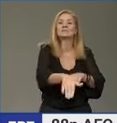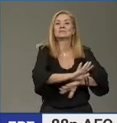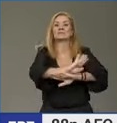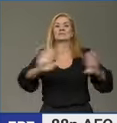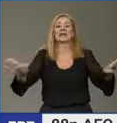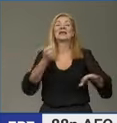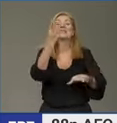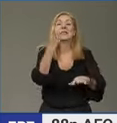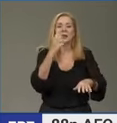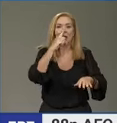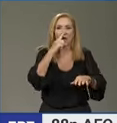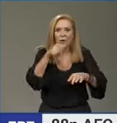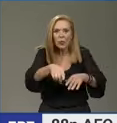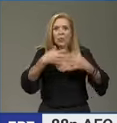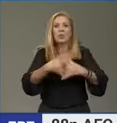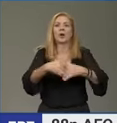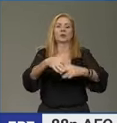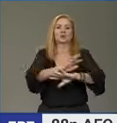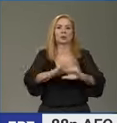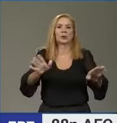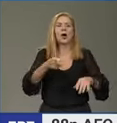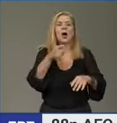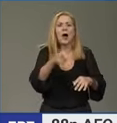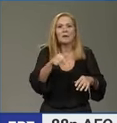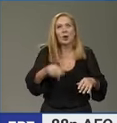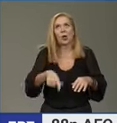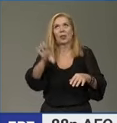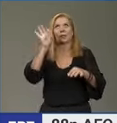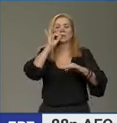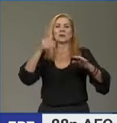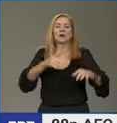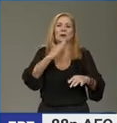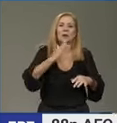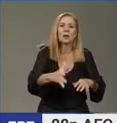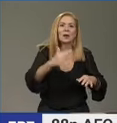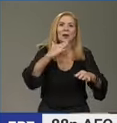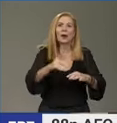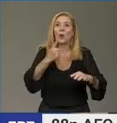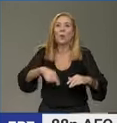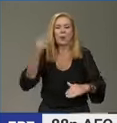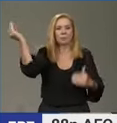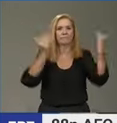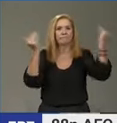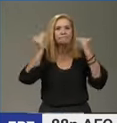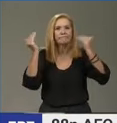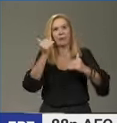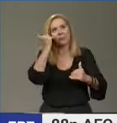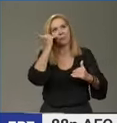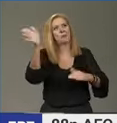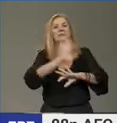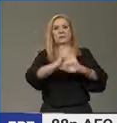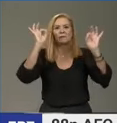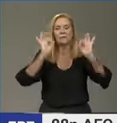Θεσσαλονίκης. Και επειδή καταλαβαίνω ότι το έργο αυτό είναι σχεδόν ταυτοτικό για την πόλη και κανείς δεν πιστεύει ότι θα λειτουργήσει, και σήμερα ακόμα θα